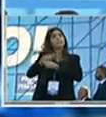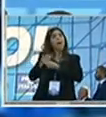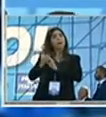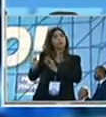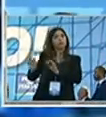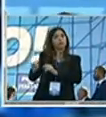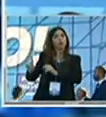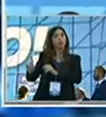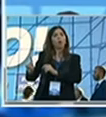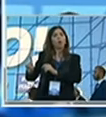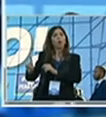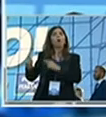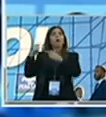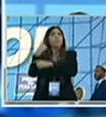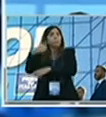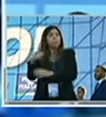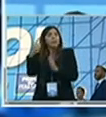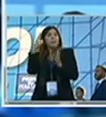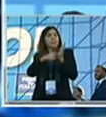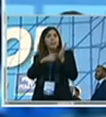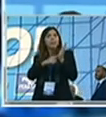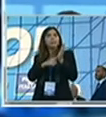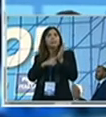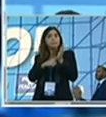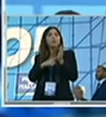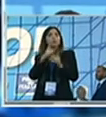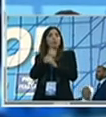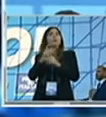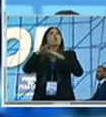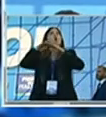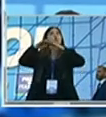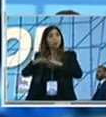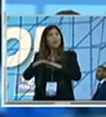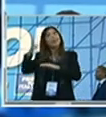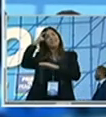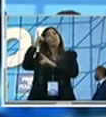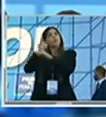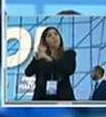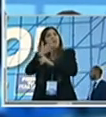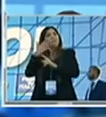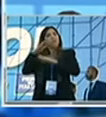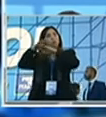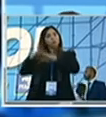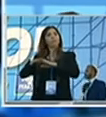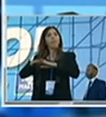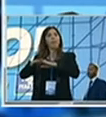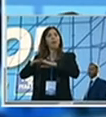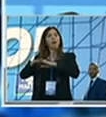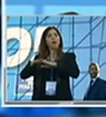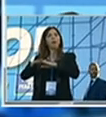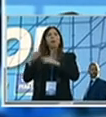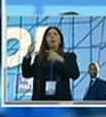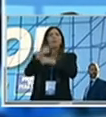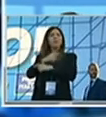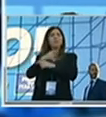centrodestra si creerebbe lo spazio poi per un nuovo soggetto politico al centro, né con il blocco di